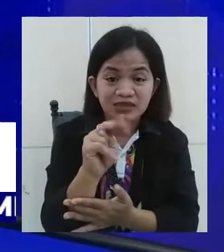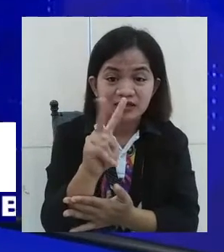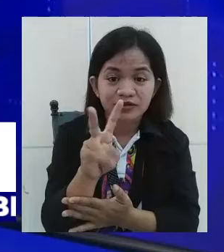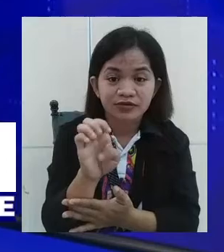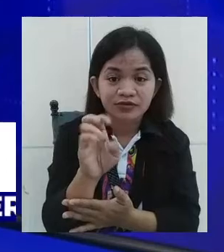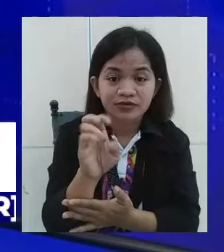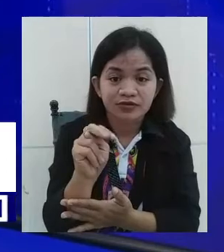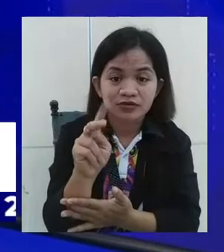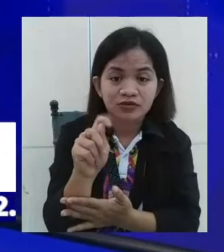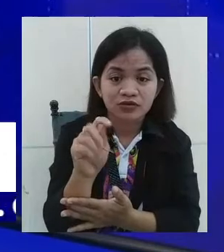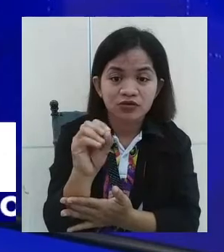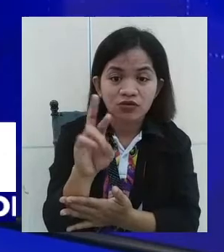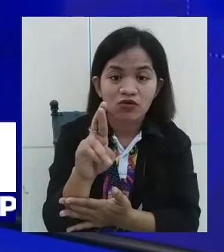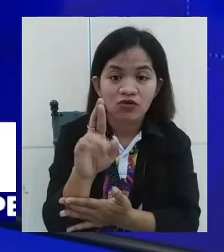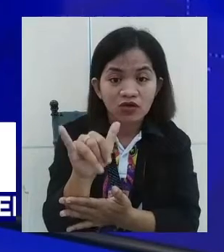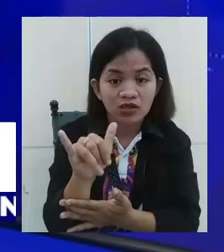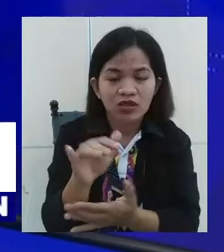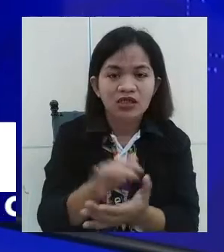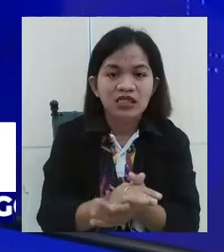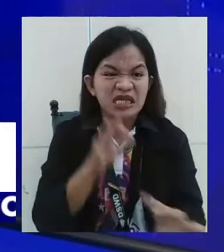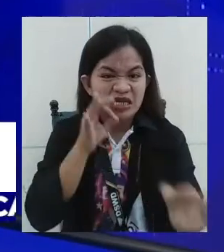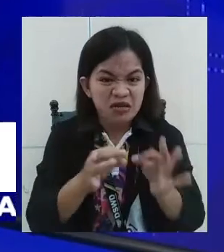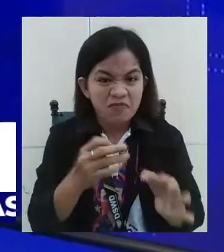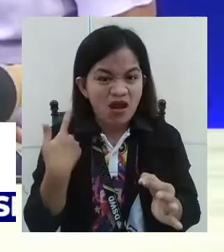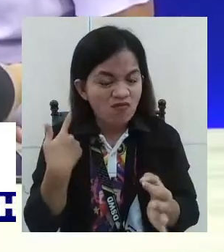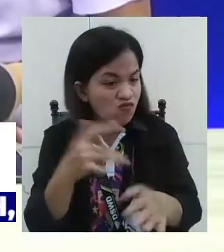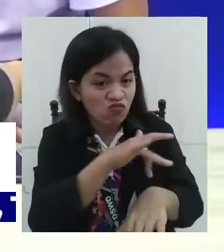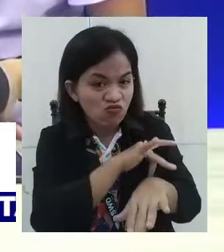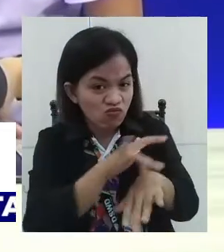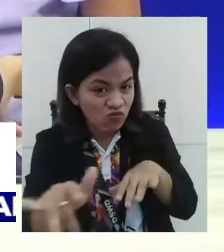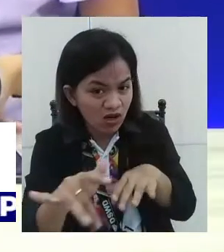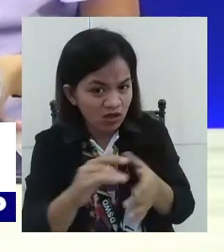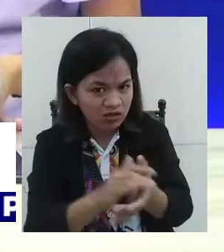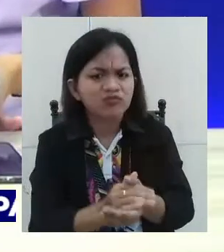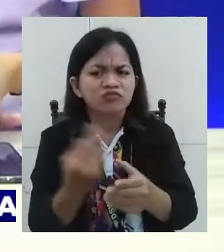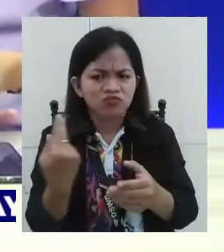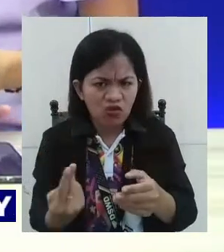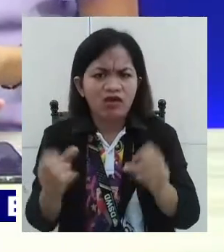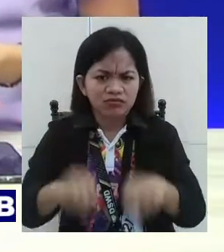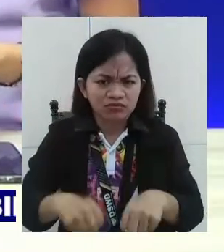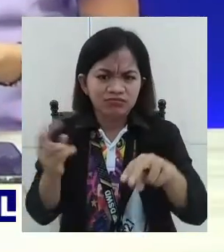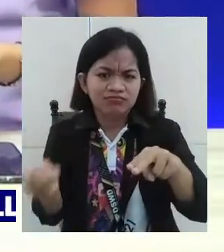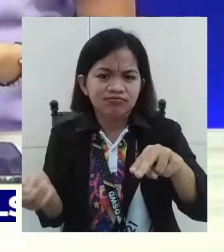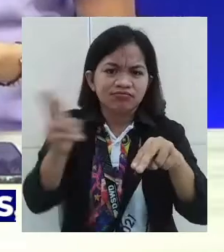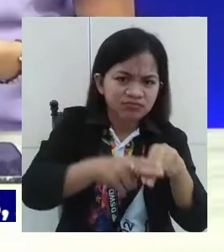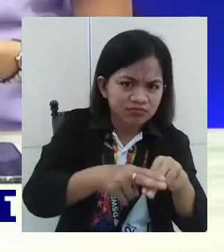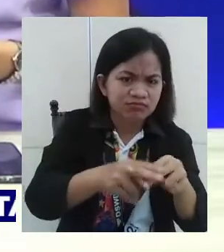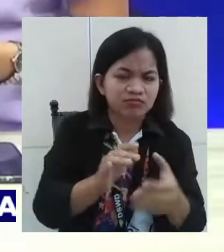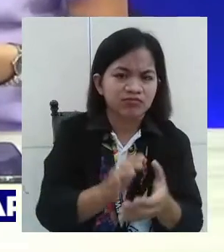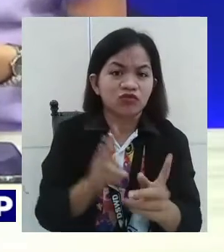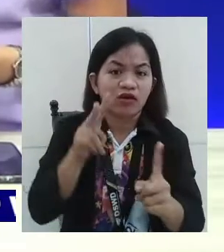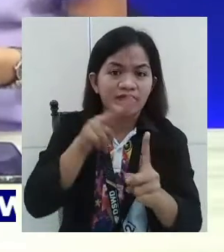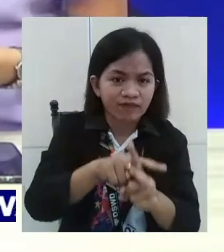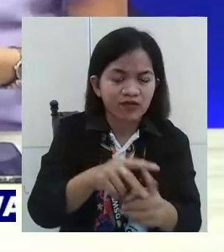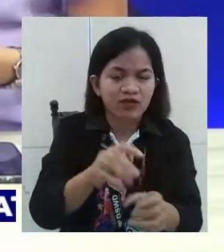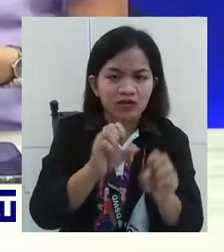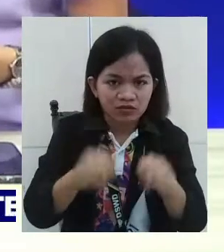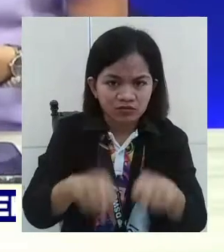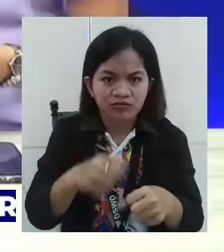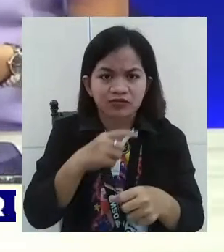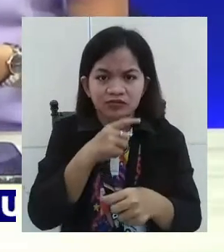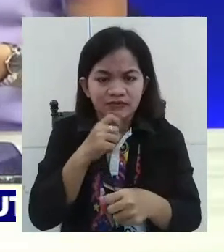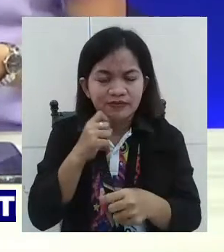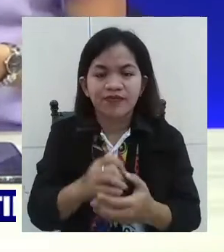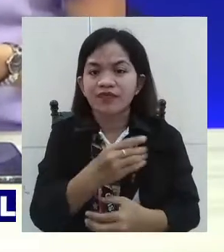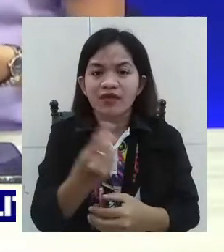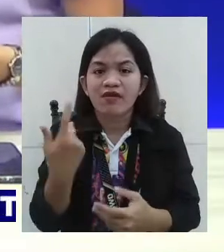may vacant doon, pupwedeng hiramin ng mga taong may kapansanan para sa kanilang livelihood. Kasi yun ang problema. They have the materials, they